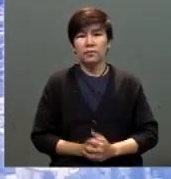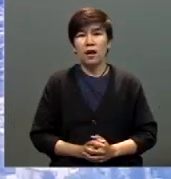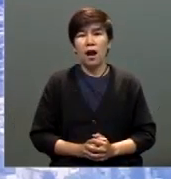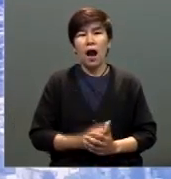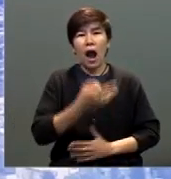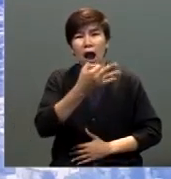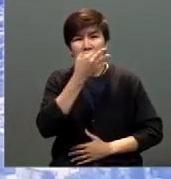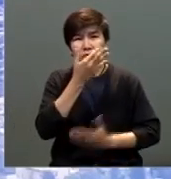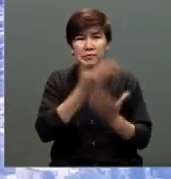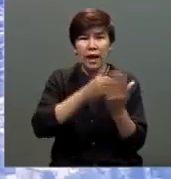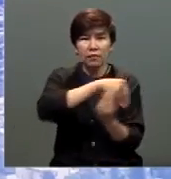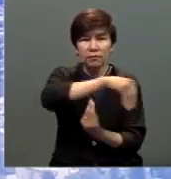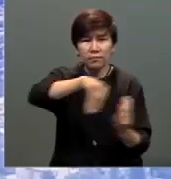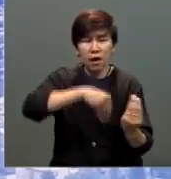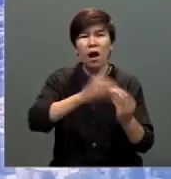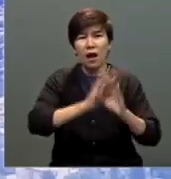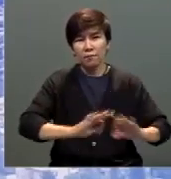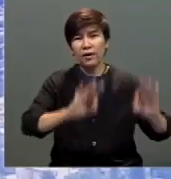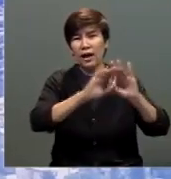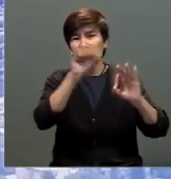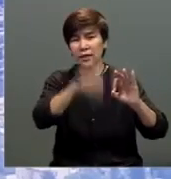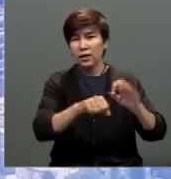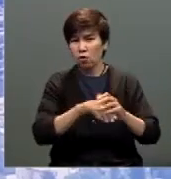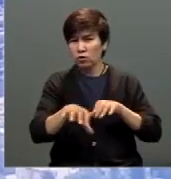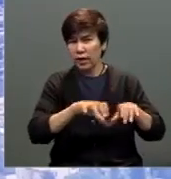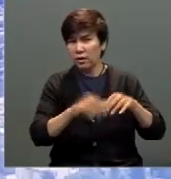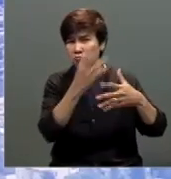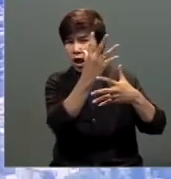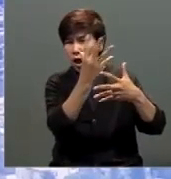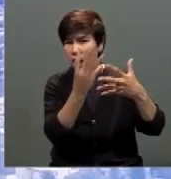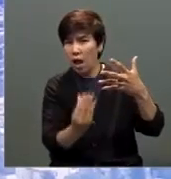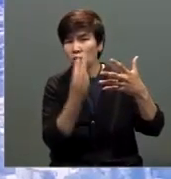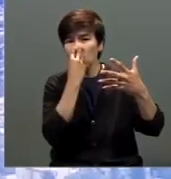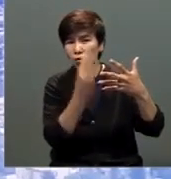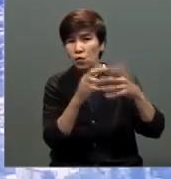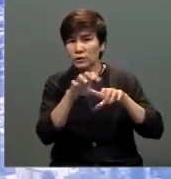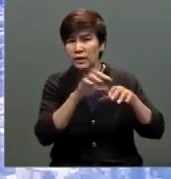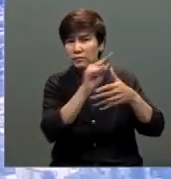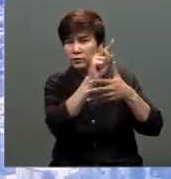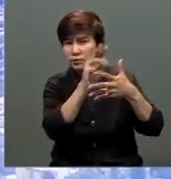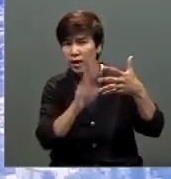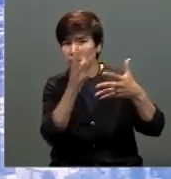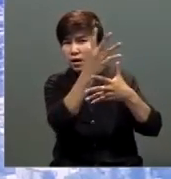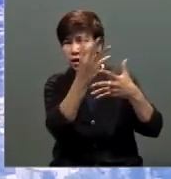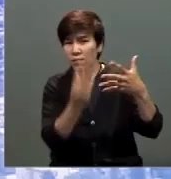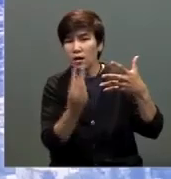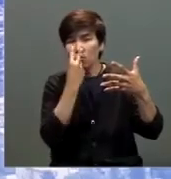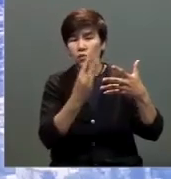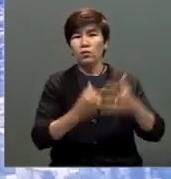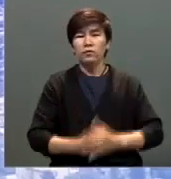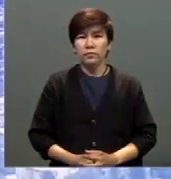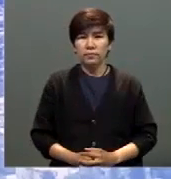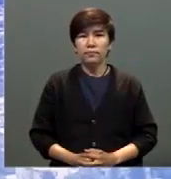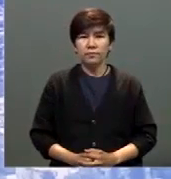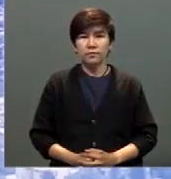ญแต่เราจะไล่เรียงลำดับกันขึ้นมานะครับเพื่อให้ทุกๆอย่างอยู่ได้ชีวิตต้องอยู่ได้ก่อนนะครับจากนั้นมาเรื่อง